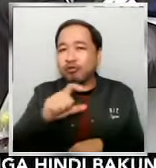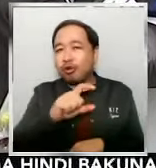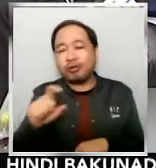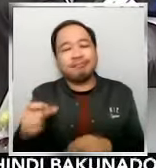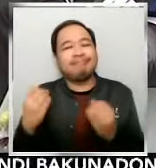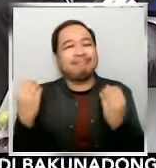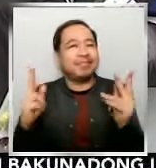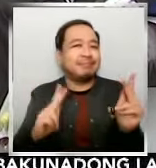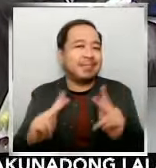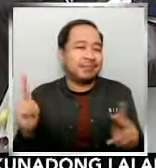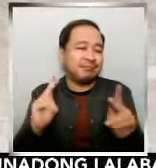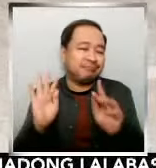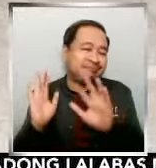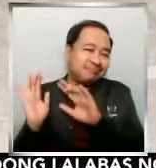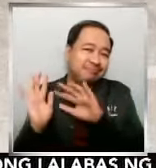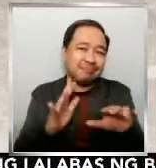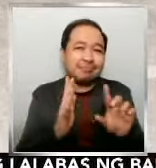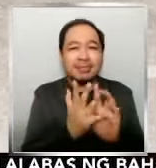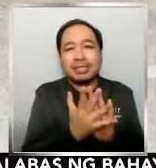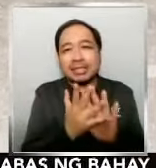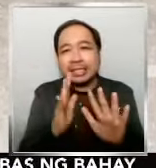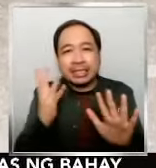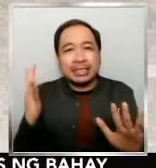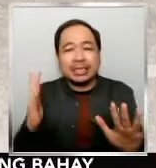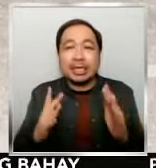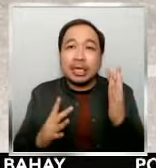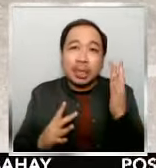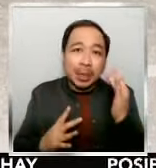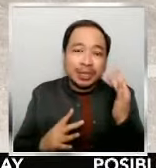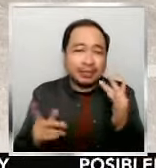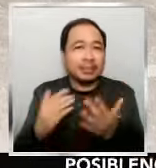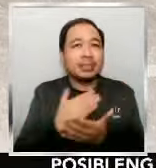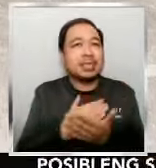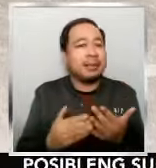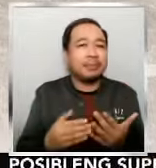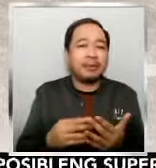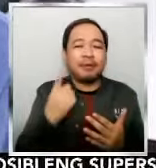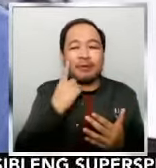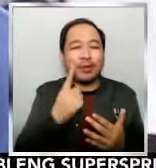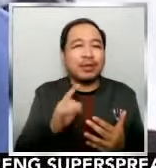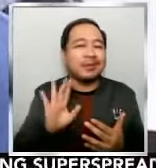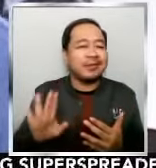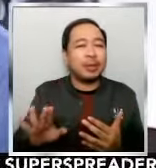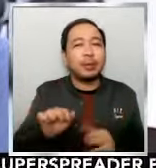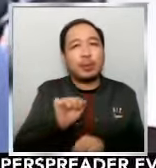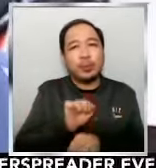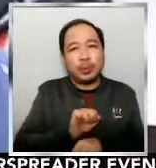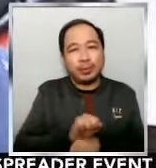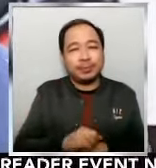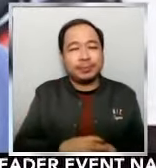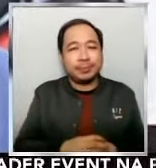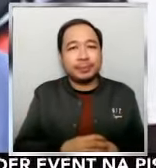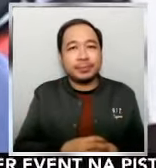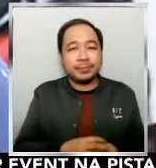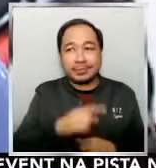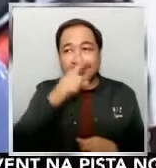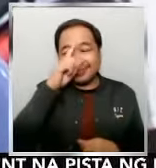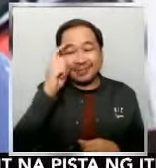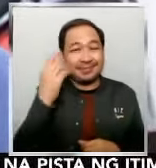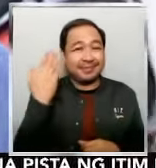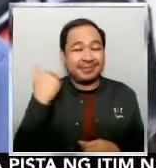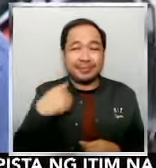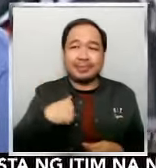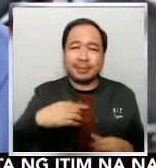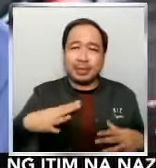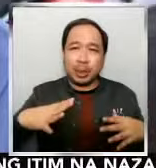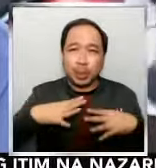ang pila. Ang dahilan ng ilan para daw sa kabuhayan. Nagbakasyon lang po kasi ako. Pagbalik ko rito, yun